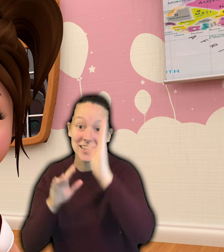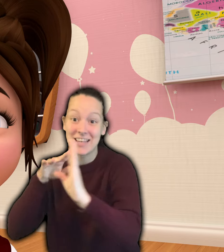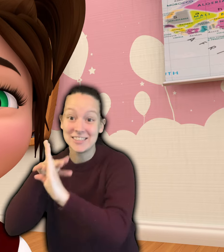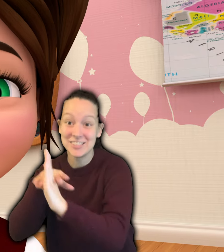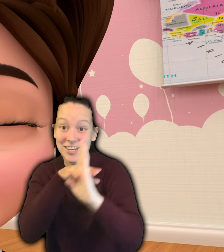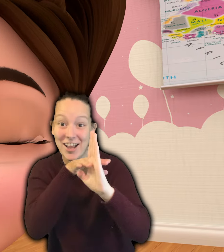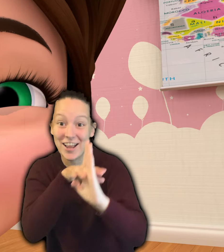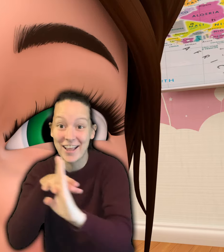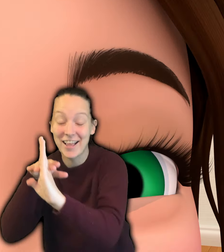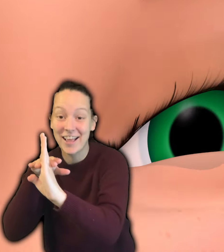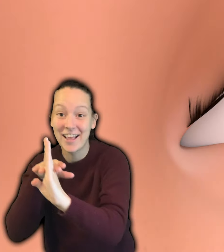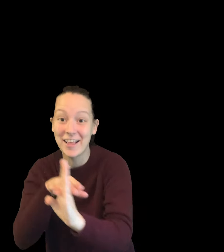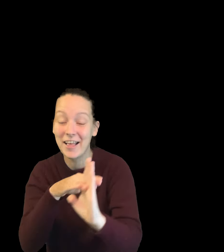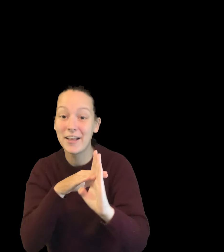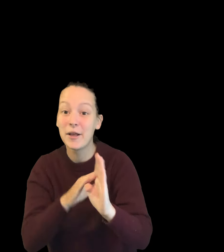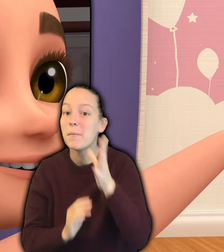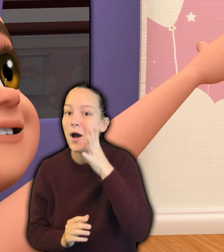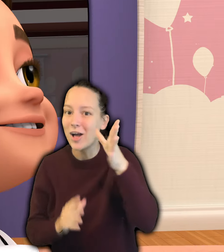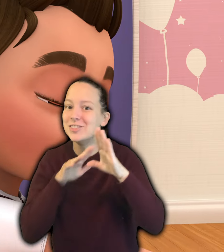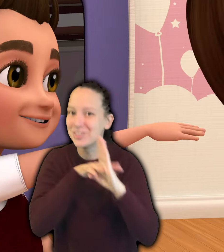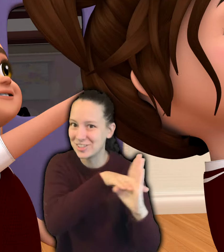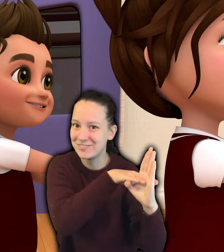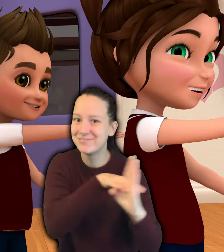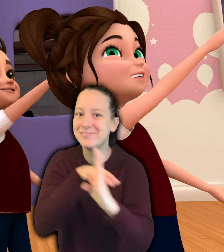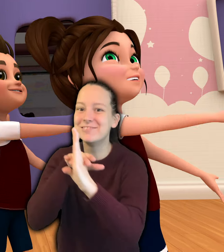パパ